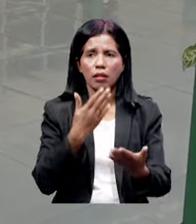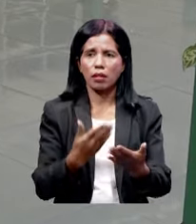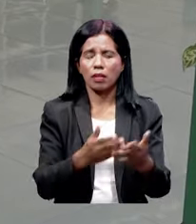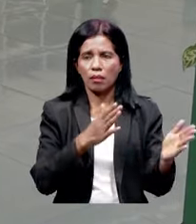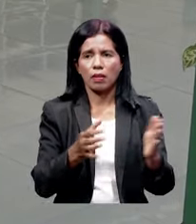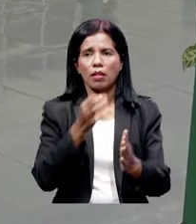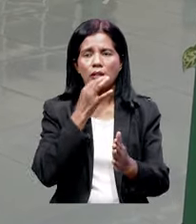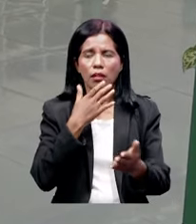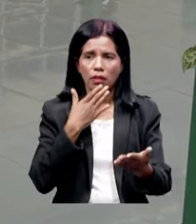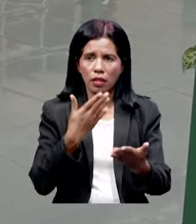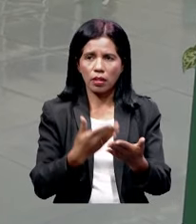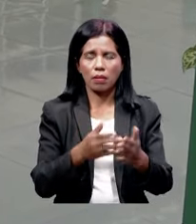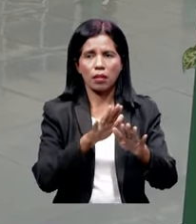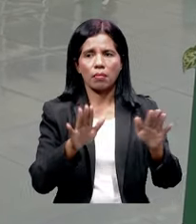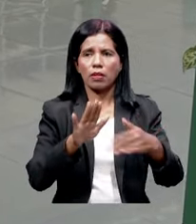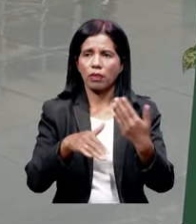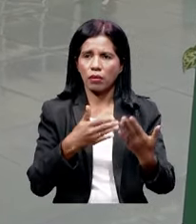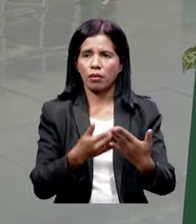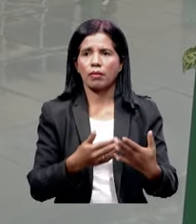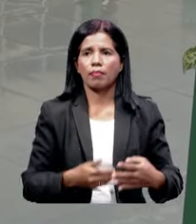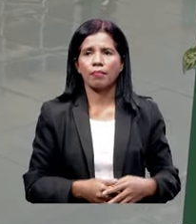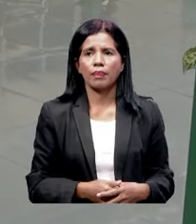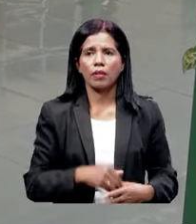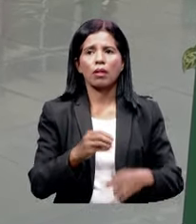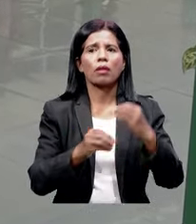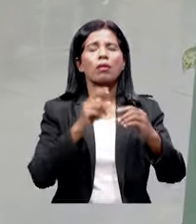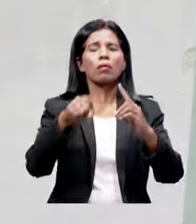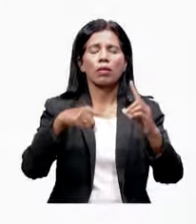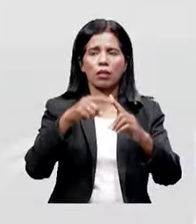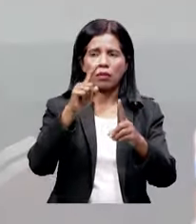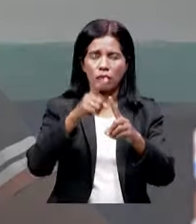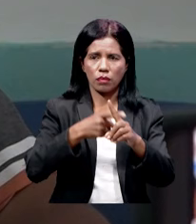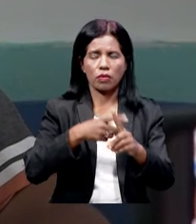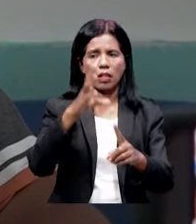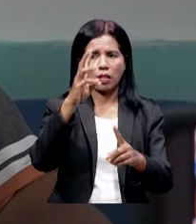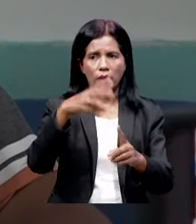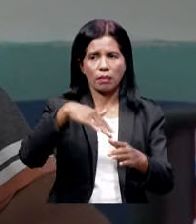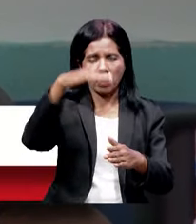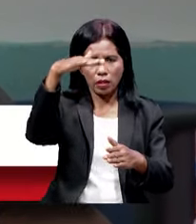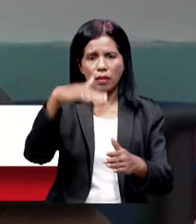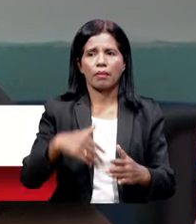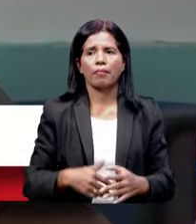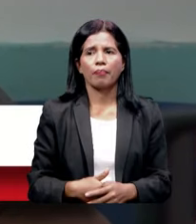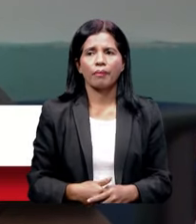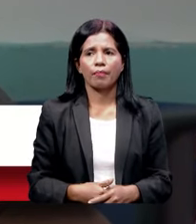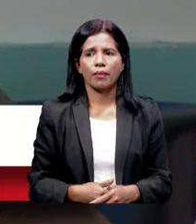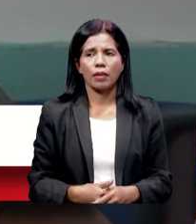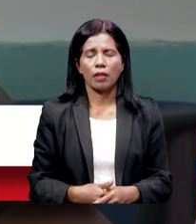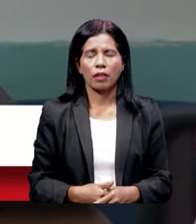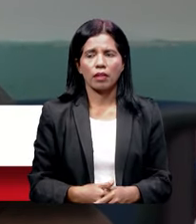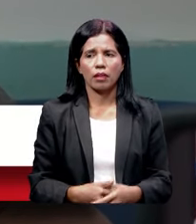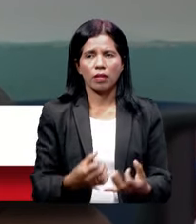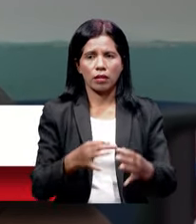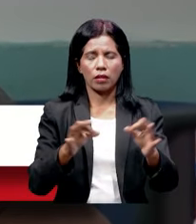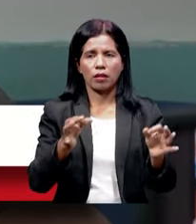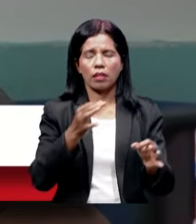prepara aihan ida nebe diak bala barik sira. Quando wahira fulanen bale tene nia liuan nebe as